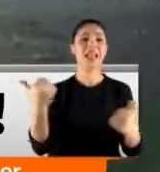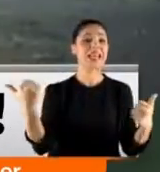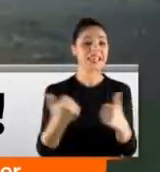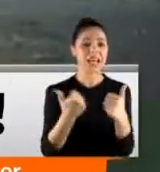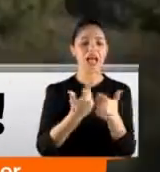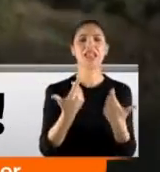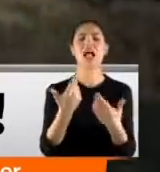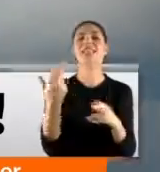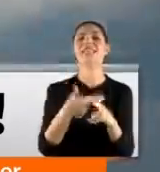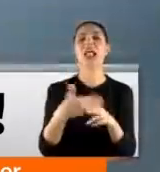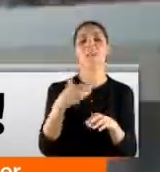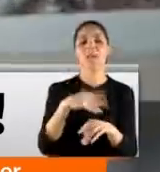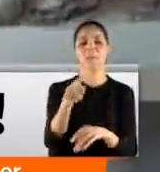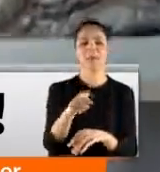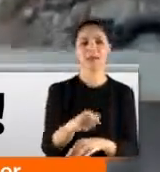Kazaların simülasyonu yapıldı.